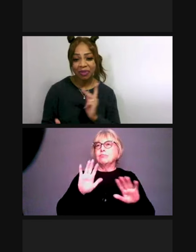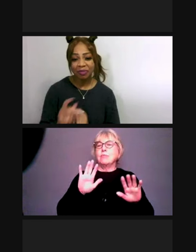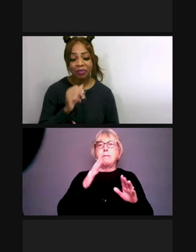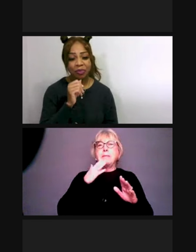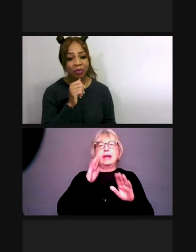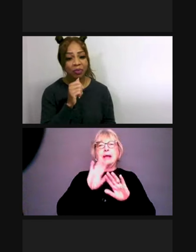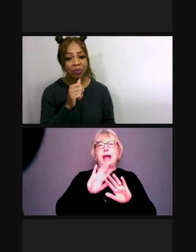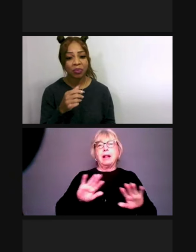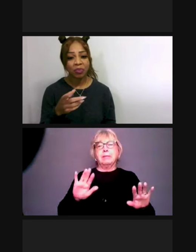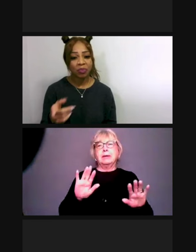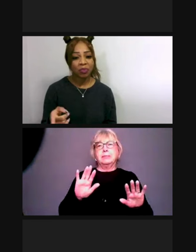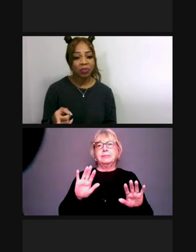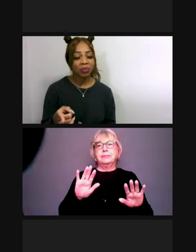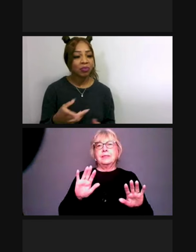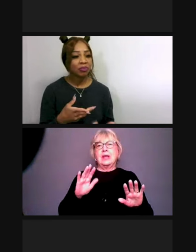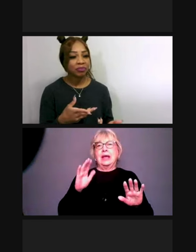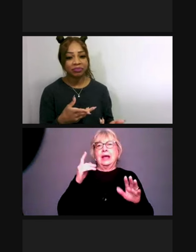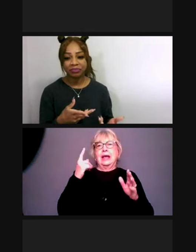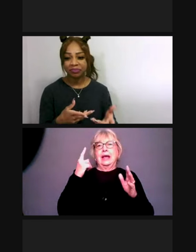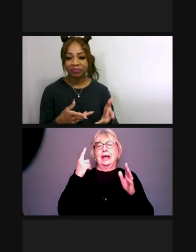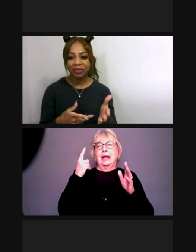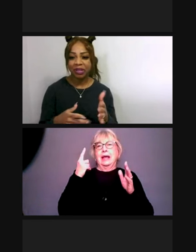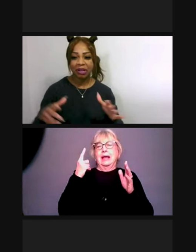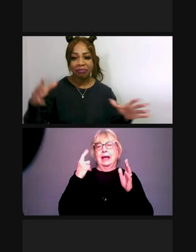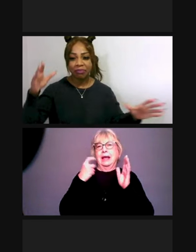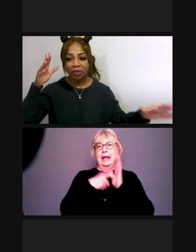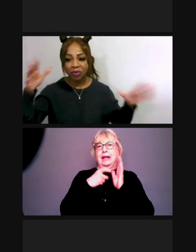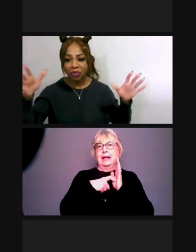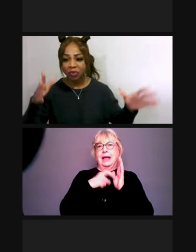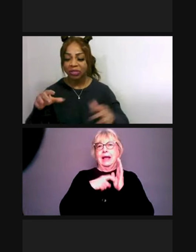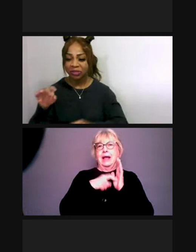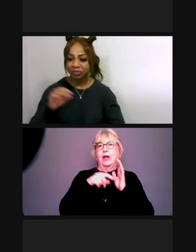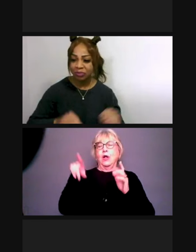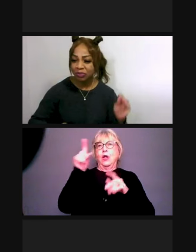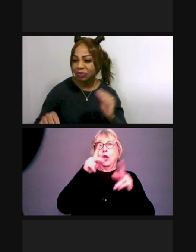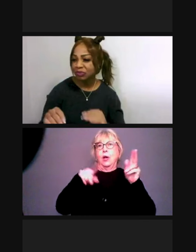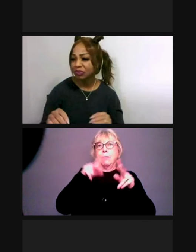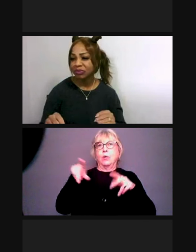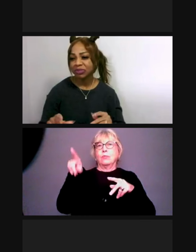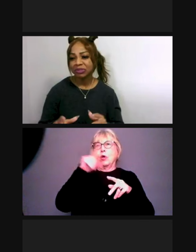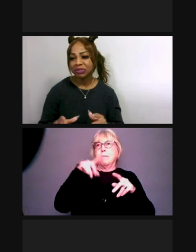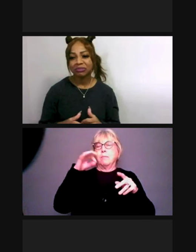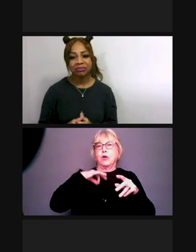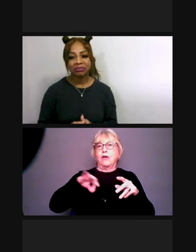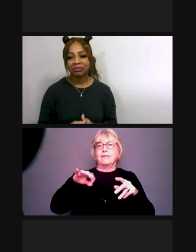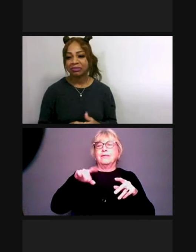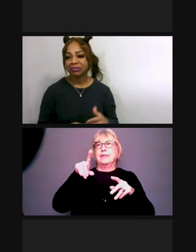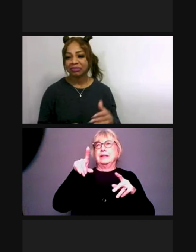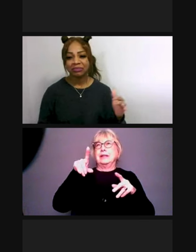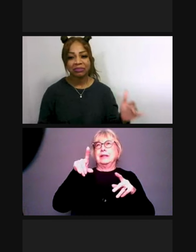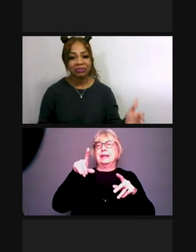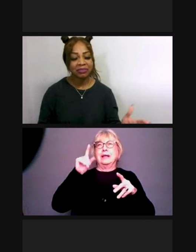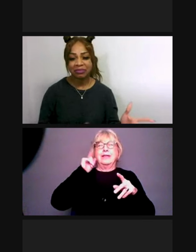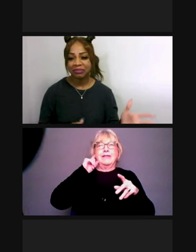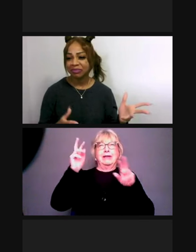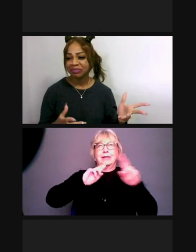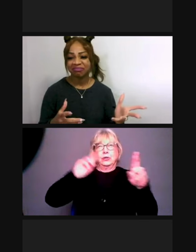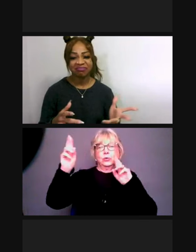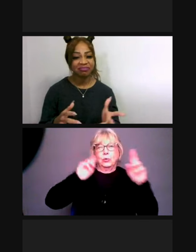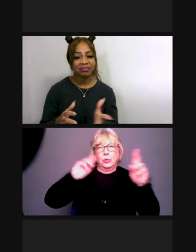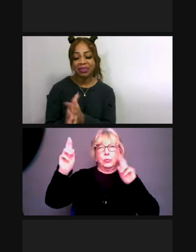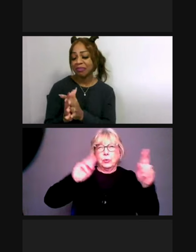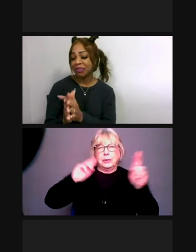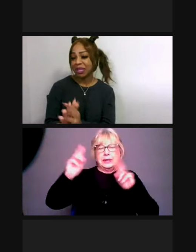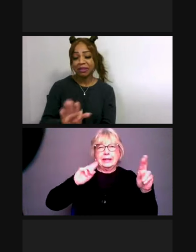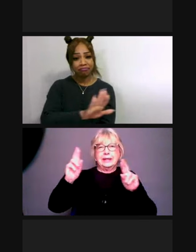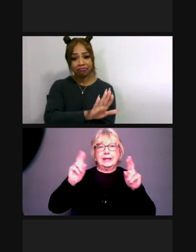Et lorsque je me suis vue que les gens profitaient de ce spectacle, ils faisaient du bruit, ils